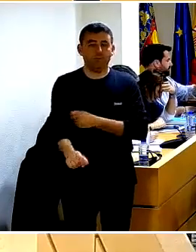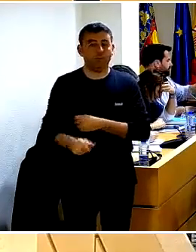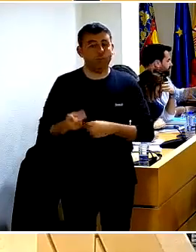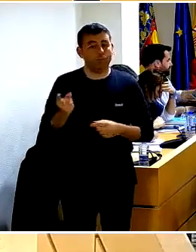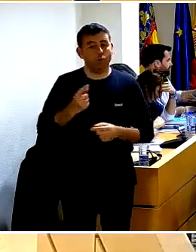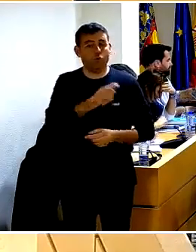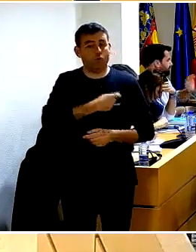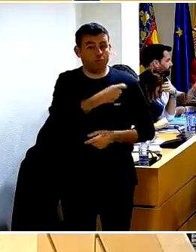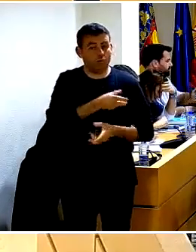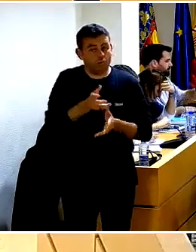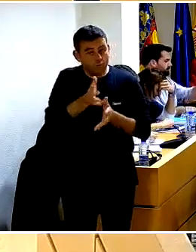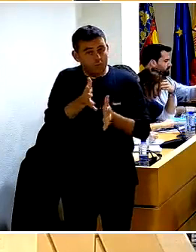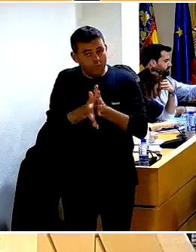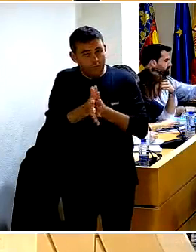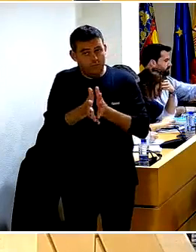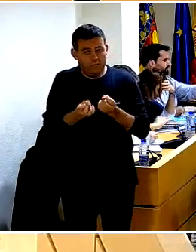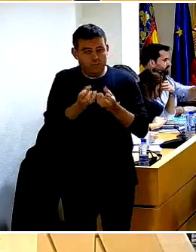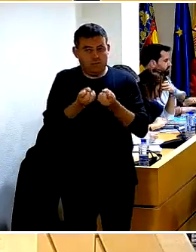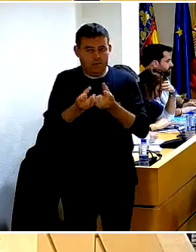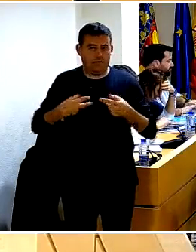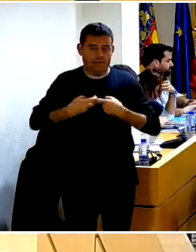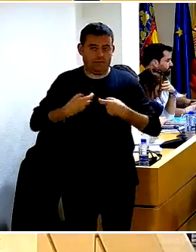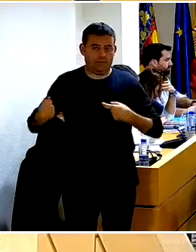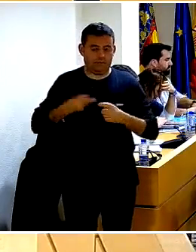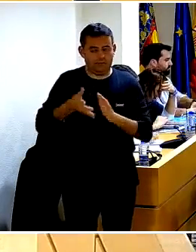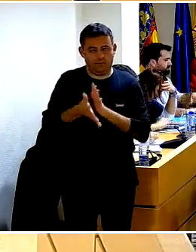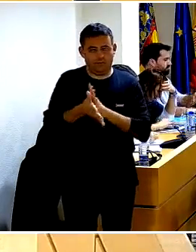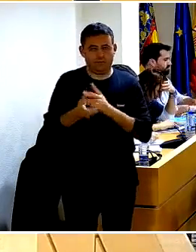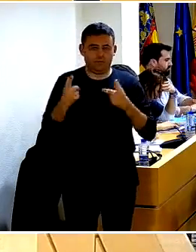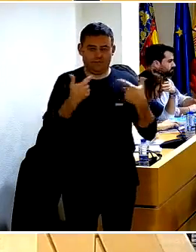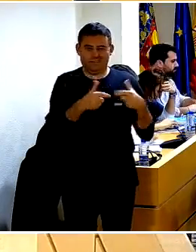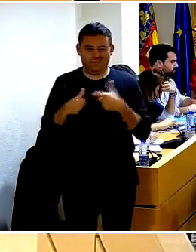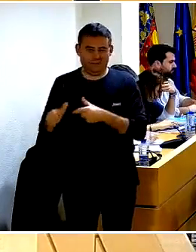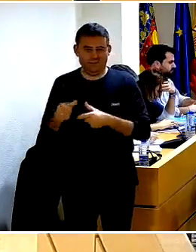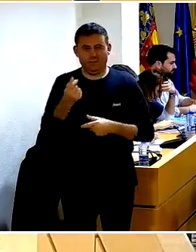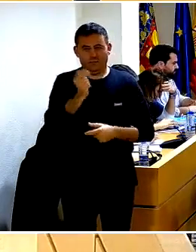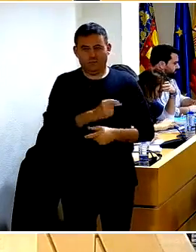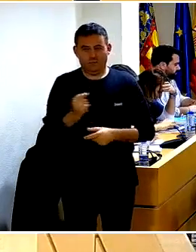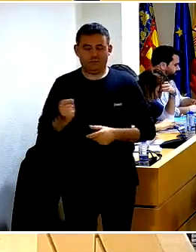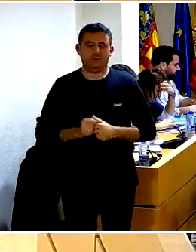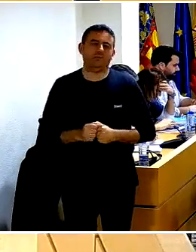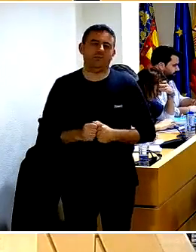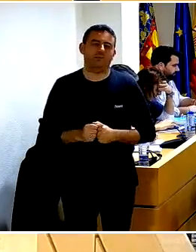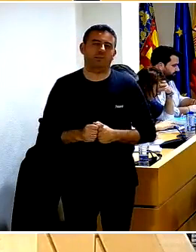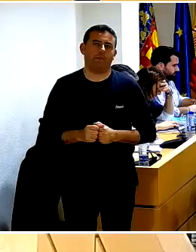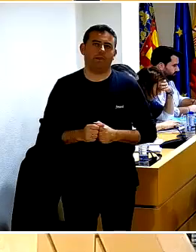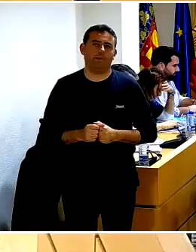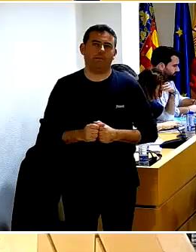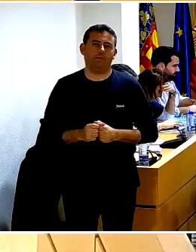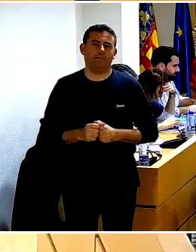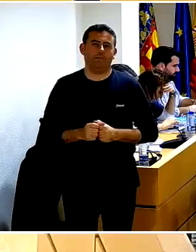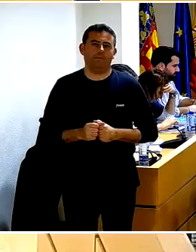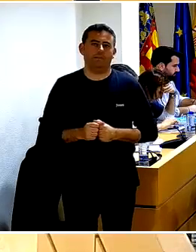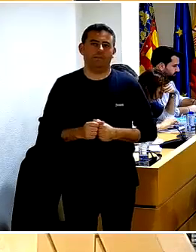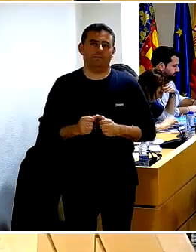aprovar inicialment el pressupost per a 2020 i el resumen per capítols és el següent. Tenen el quadre en la proposta que l'han pogut veure i el resumen